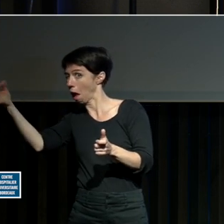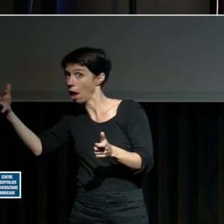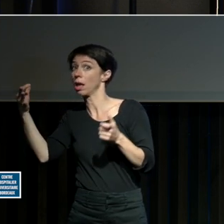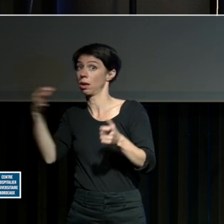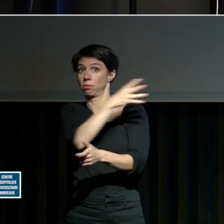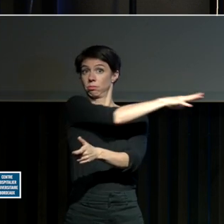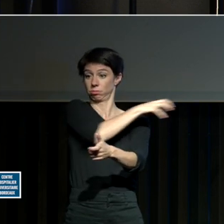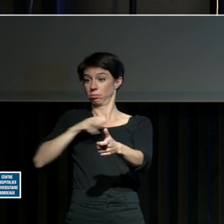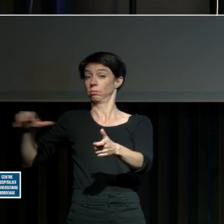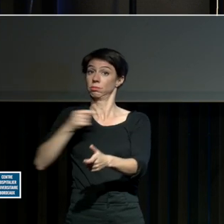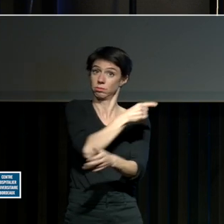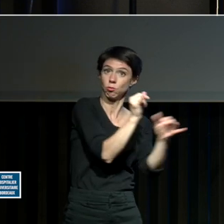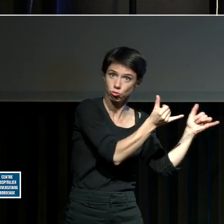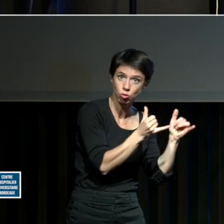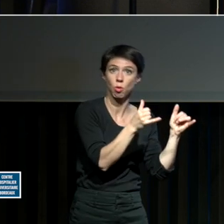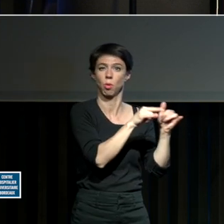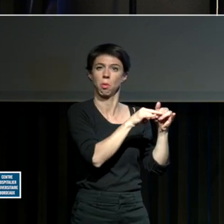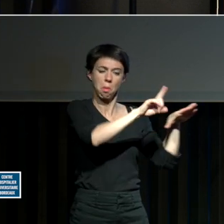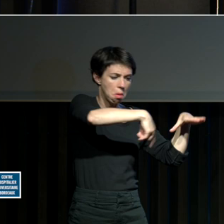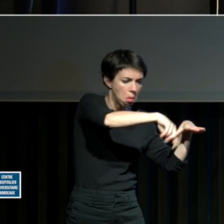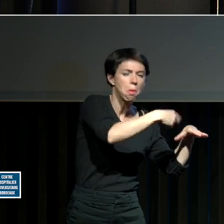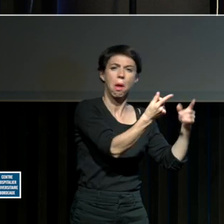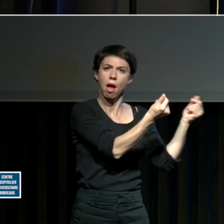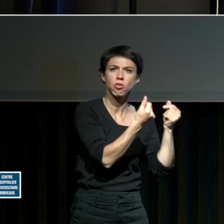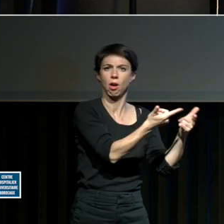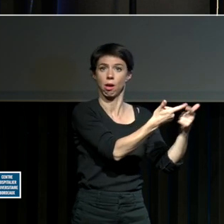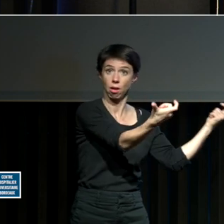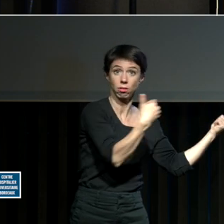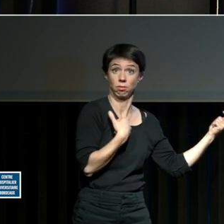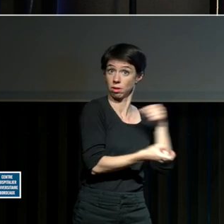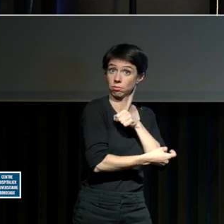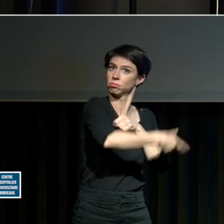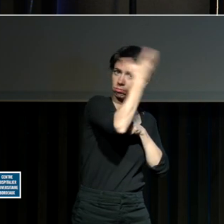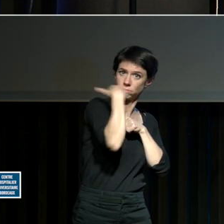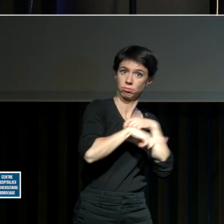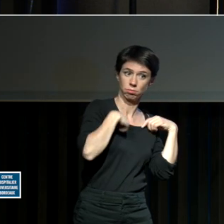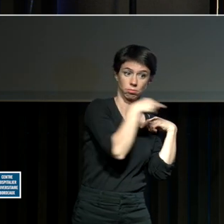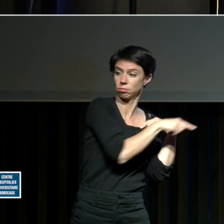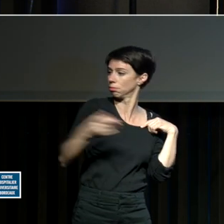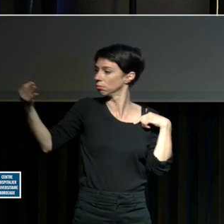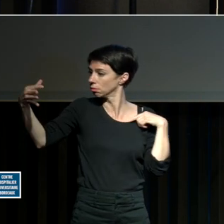participer à renforcer finalement la dimension addictive de ces jeux.